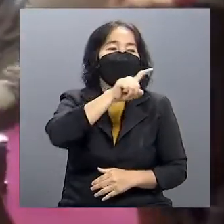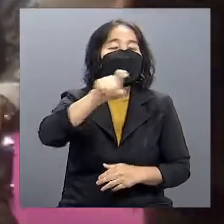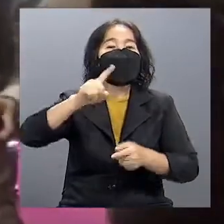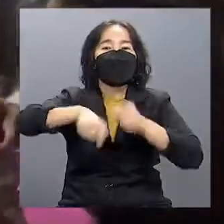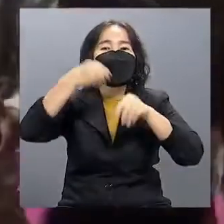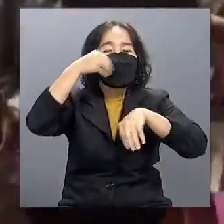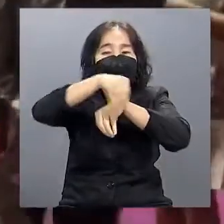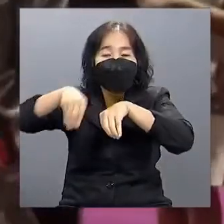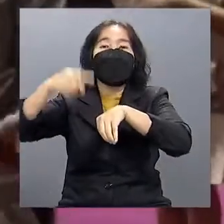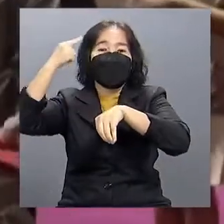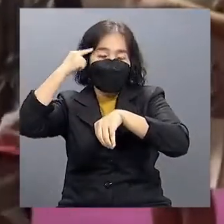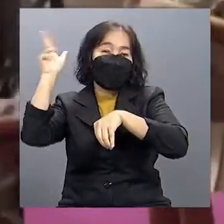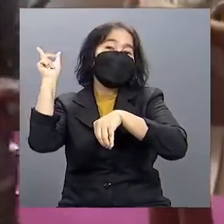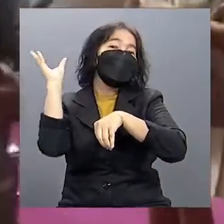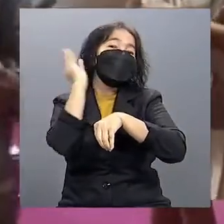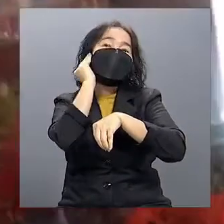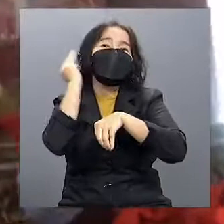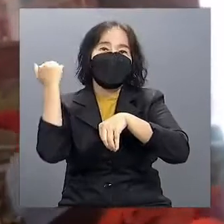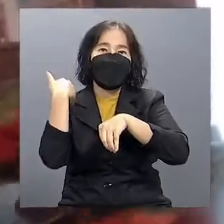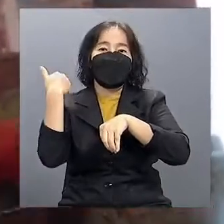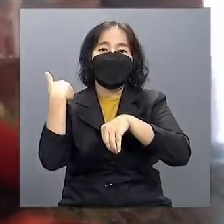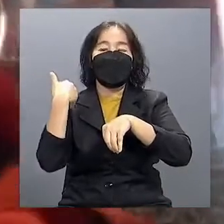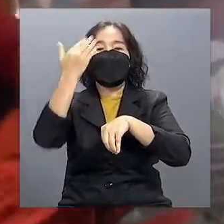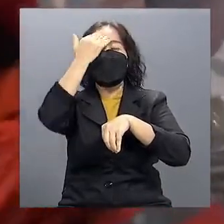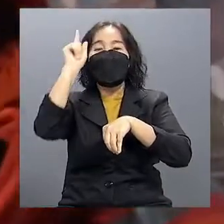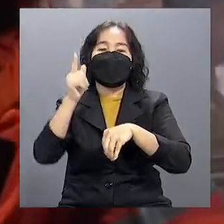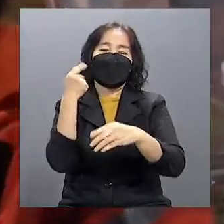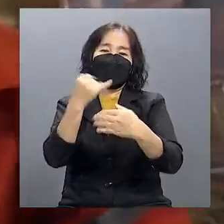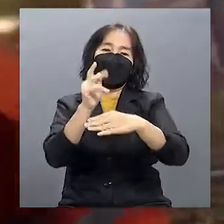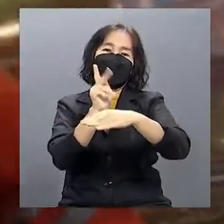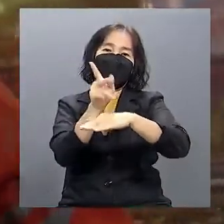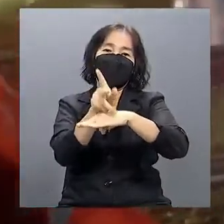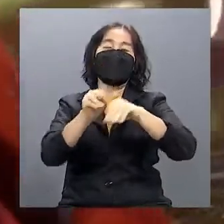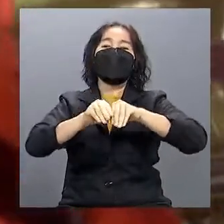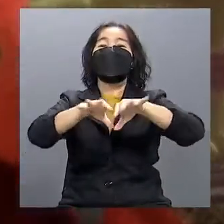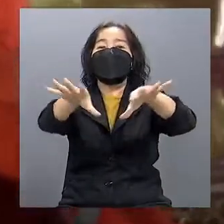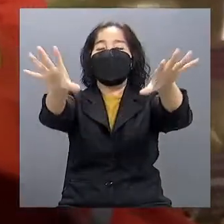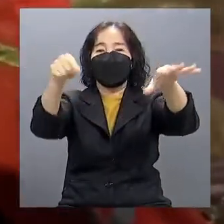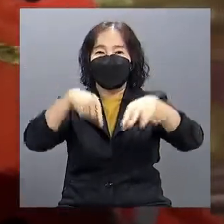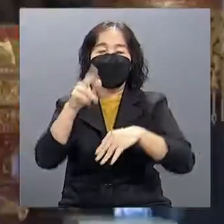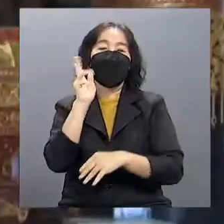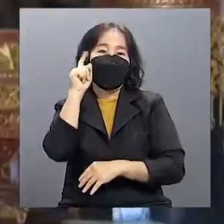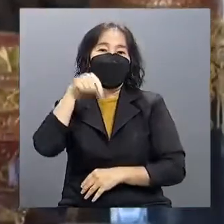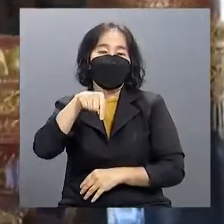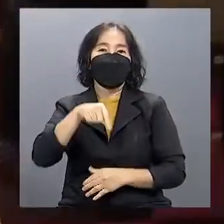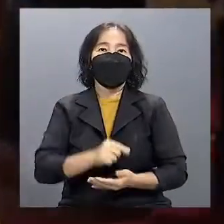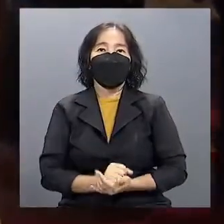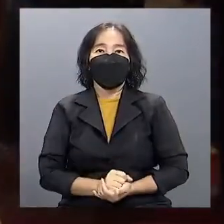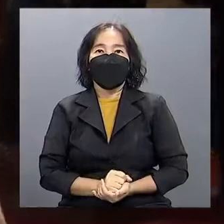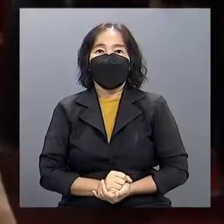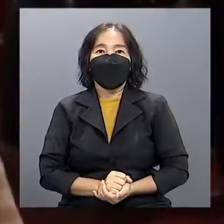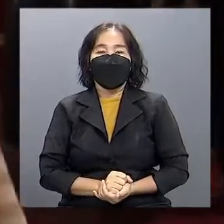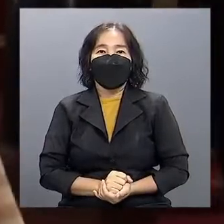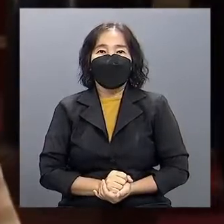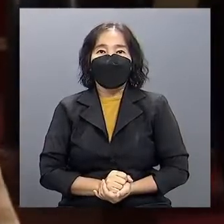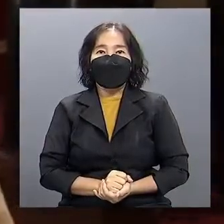ก็คือเป็นการตรวจสอบข่าวจากสื่อสังคมออนไลน์จึงได้รู้ว่านี่คือแผ่นดินไหว แล้ว ครับ ดวงบังงาบนี่ ใช่ไหมแล้วเคยเจออย่